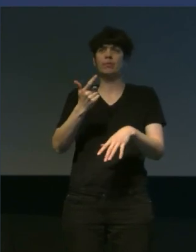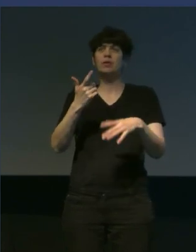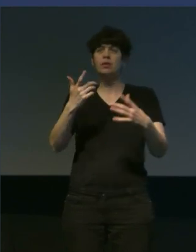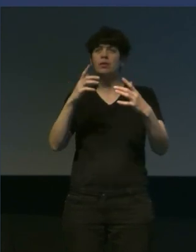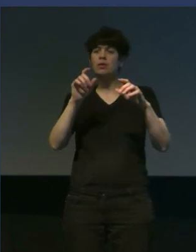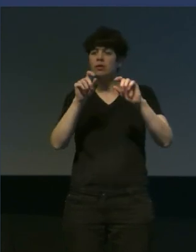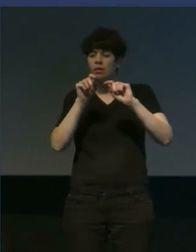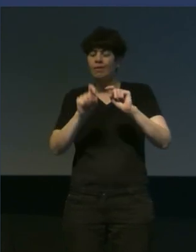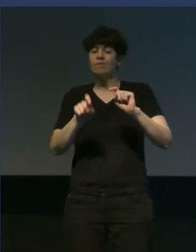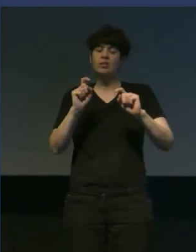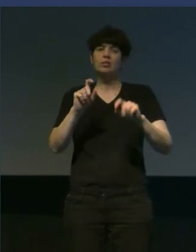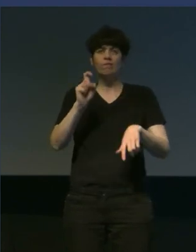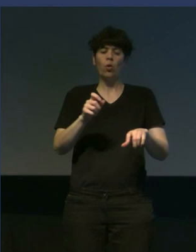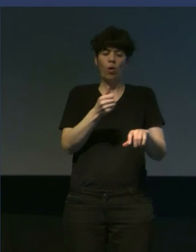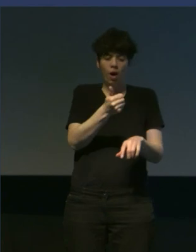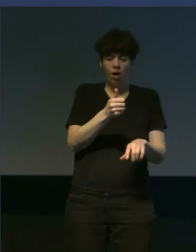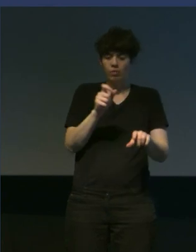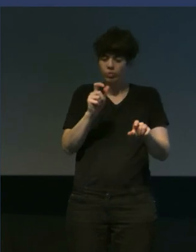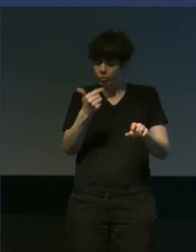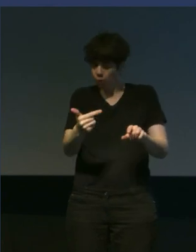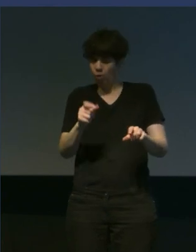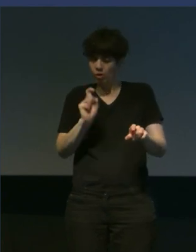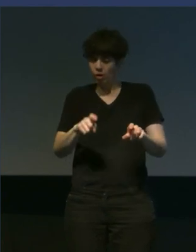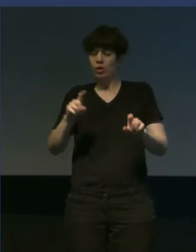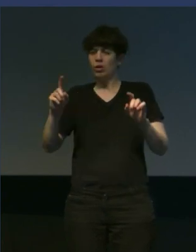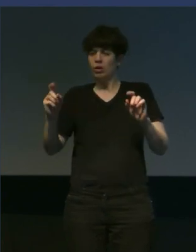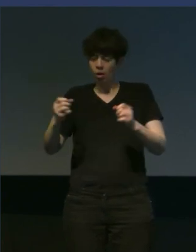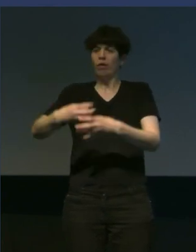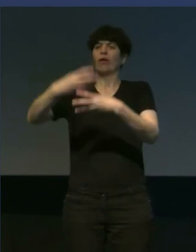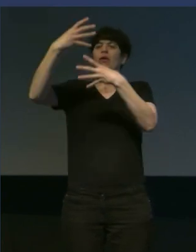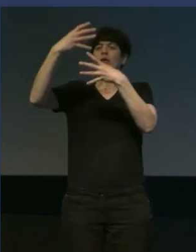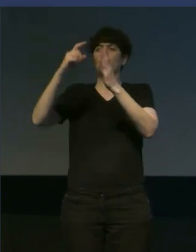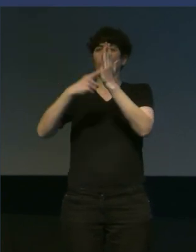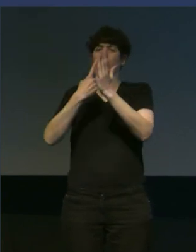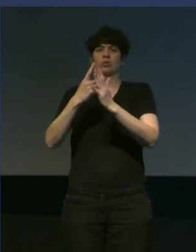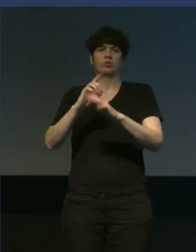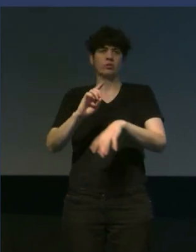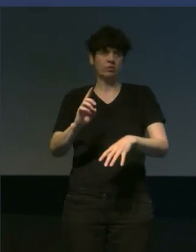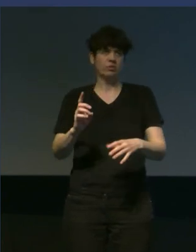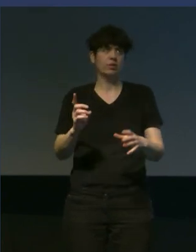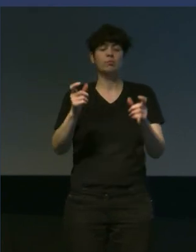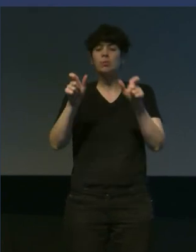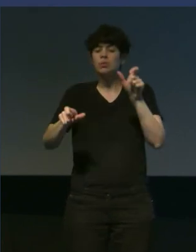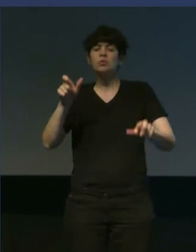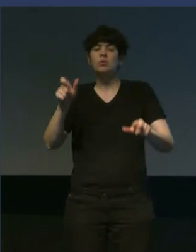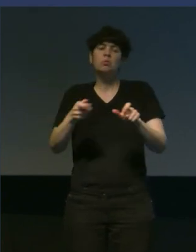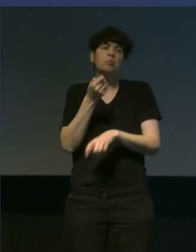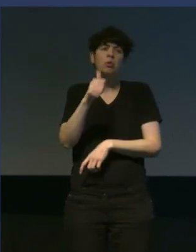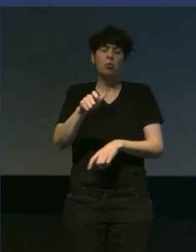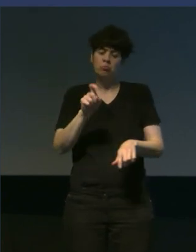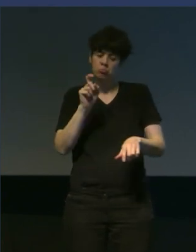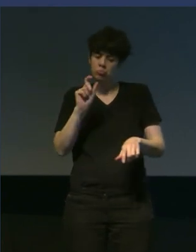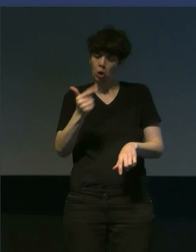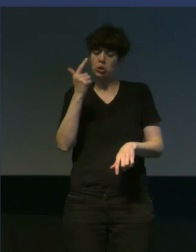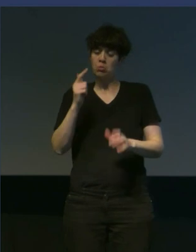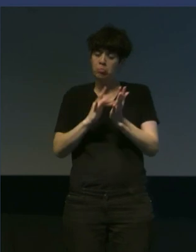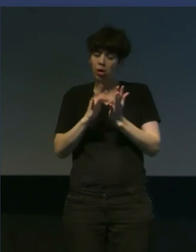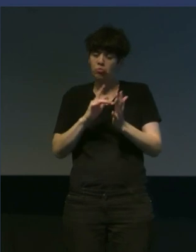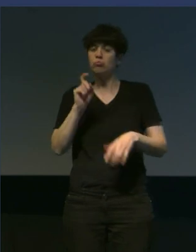sur la petite flèche pour voir les deux résultats de recherche. Ils vont juste reformuler dans la barre de recherche, mais les gens ne vont pas